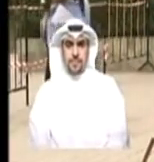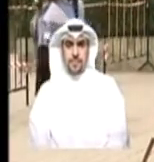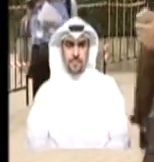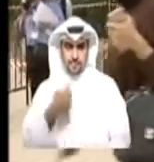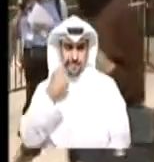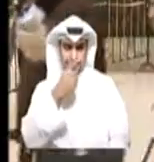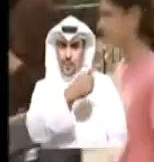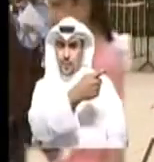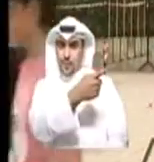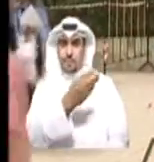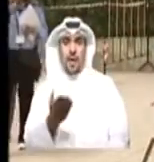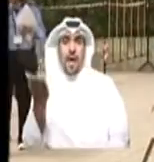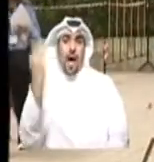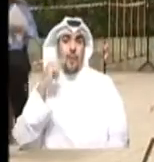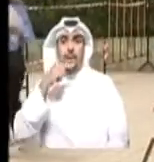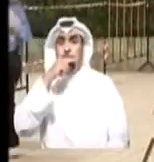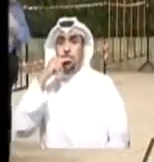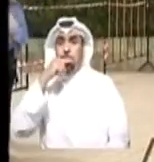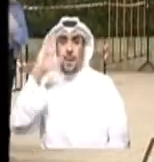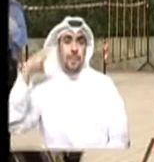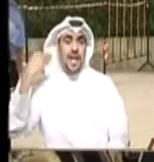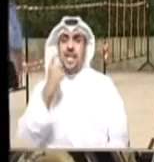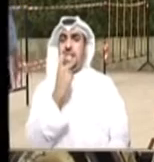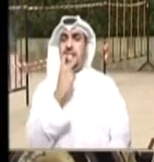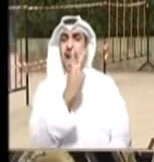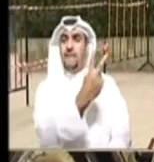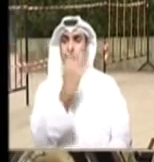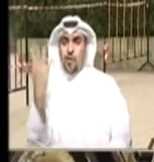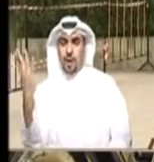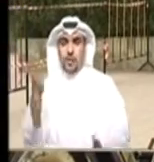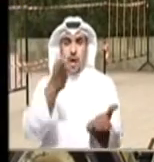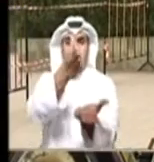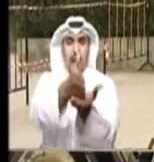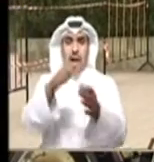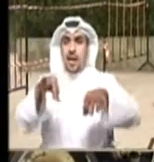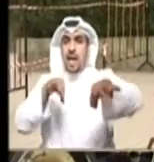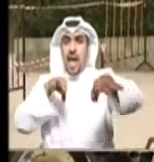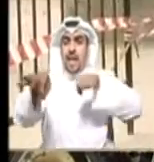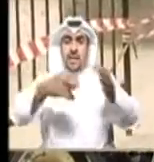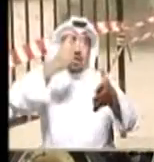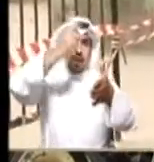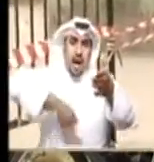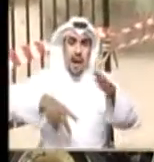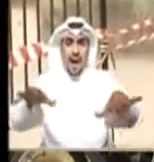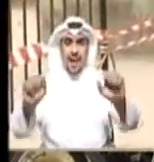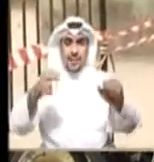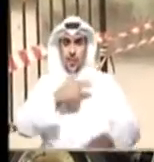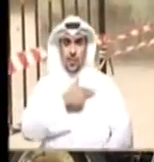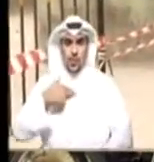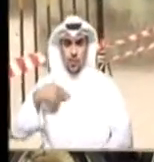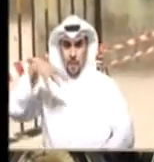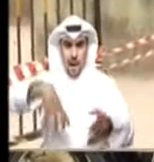منذ أن نالت المرأة حقوقها السياسية عام 2005 وهي تساهم إلى جانب أخيها الرجل في وضع